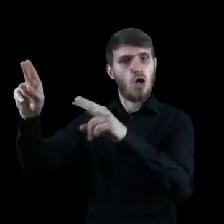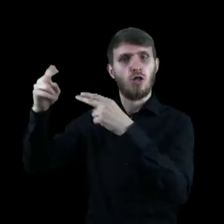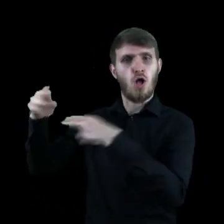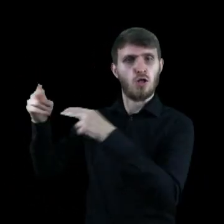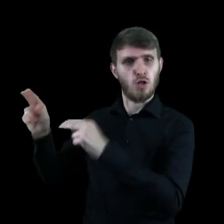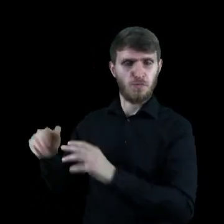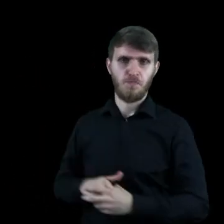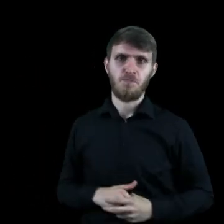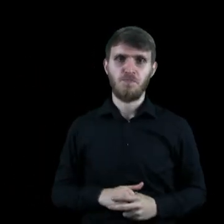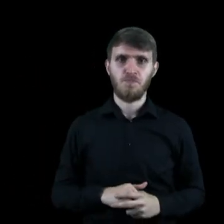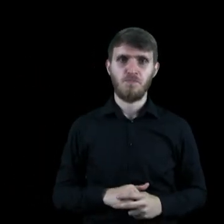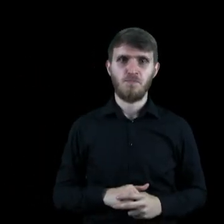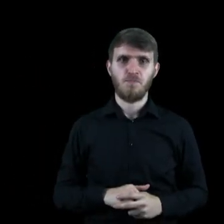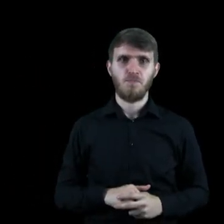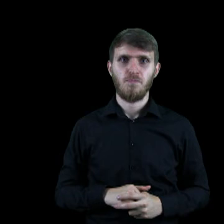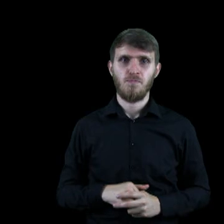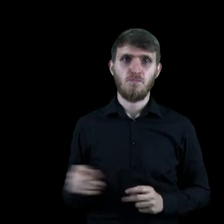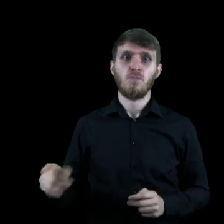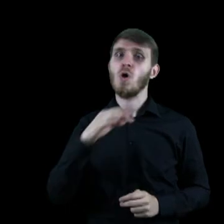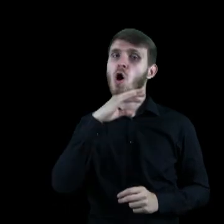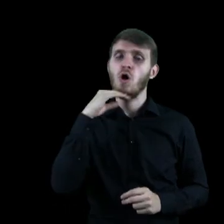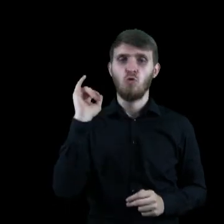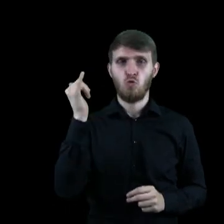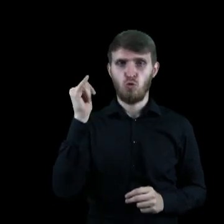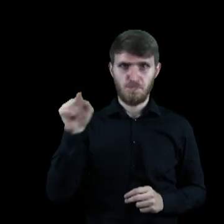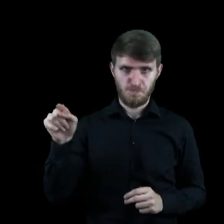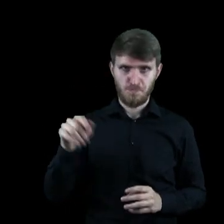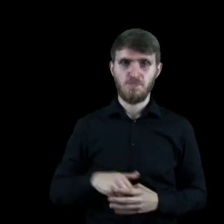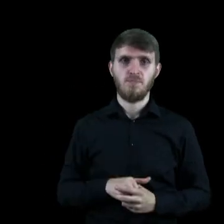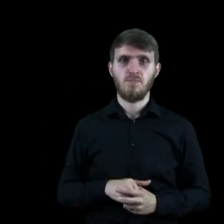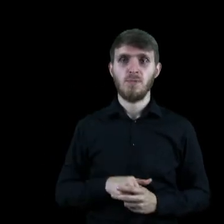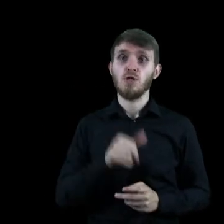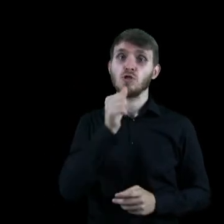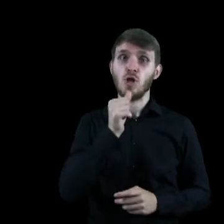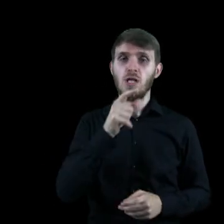A drugi element to zobowiązania. Na w sumie żółte.